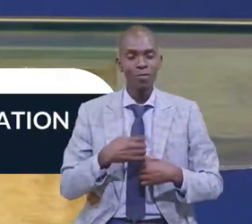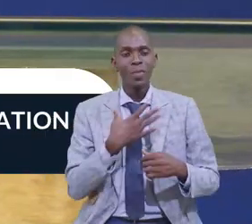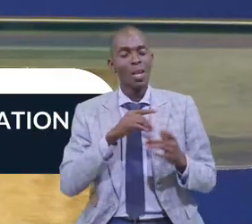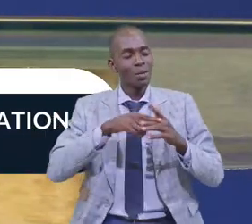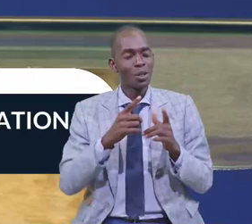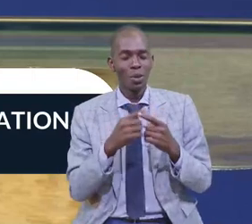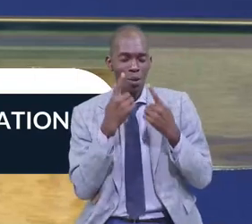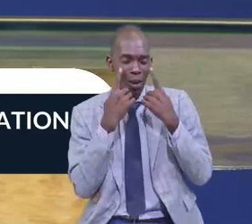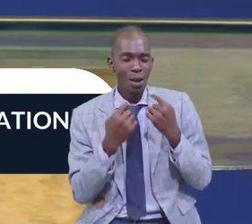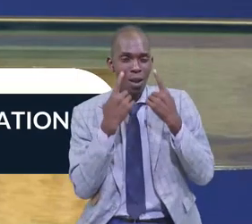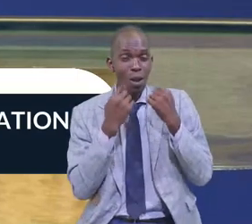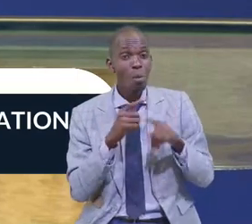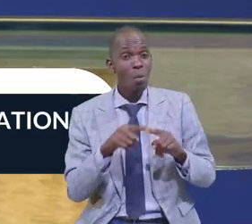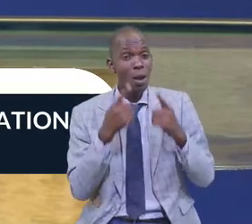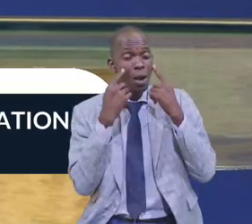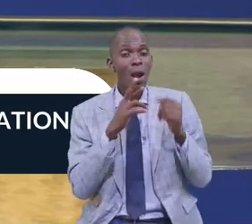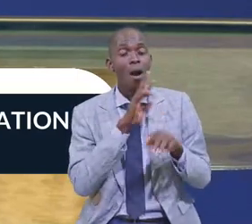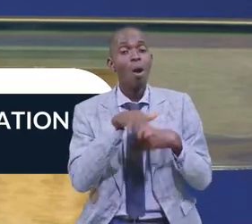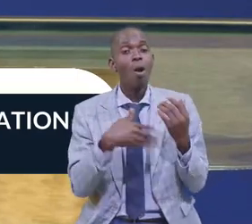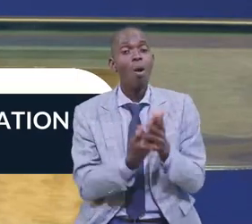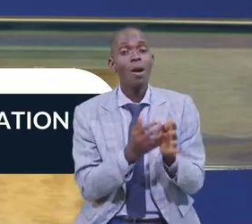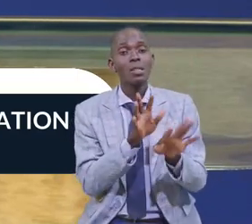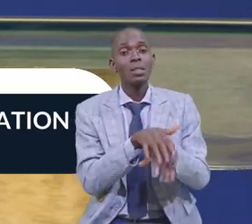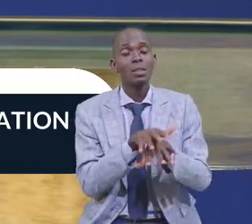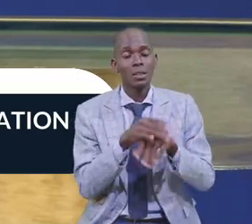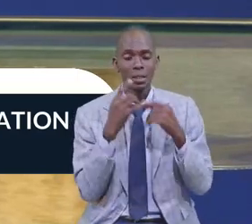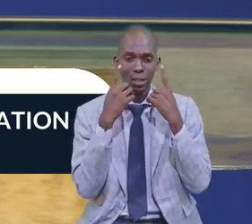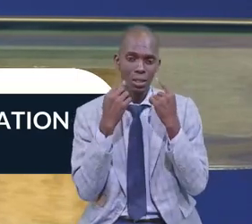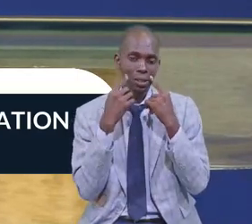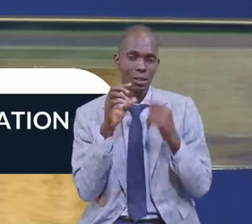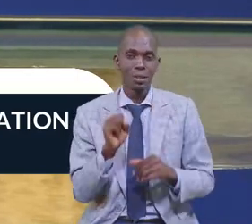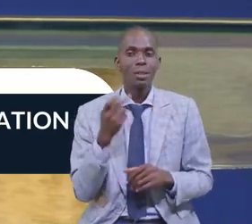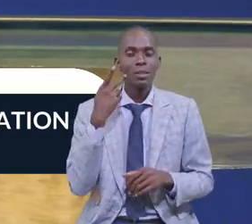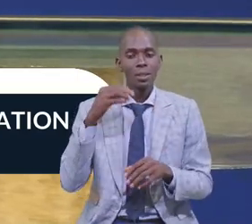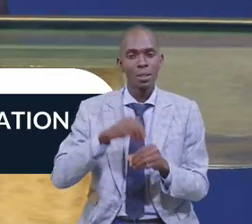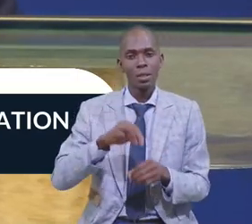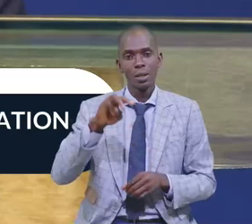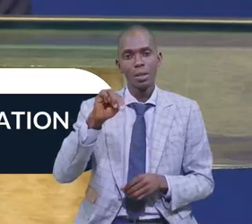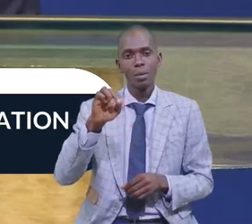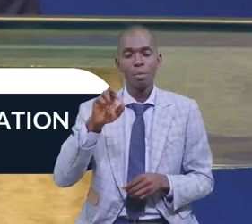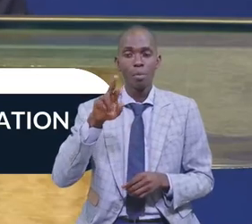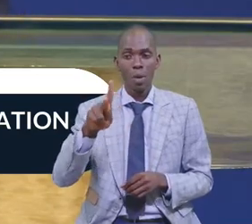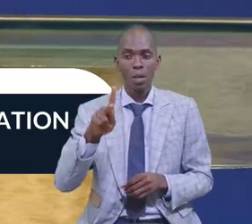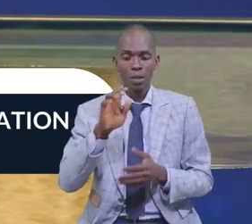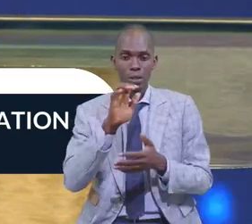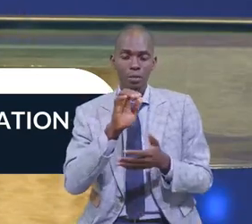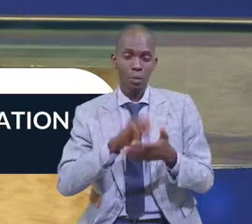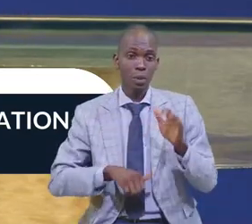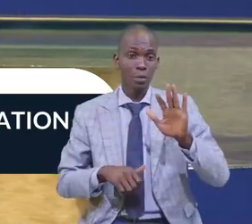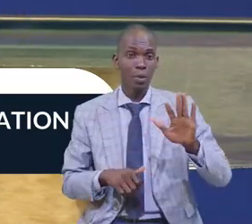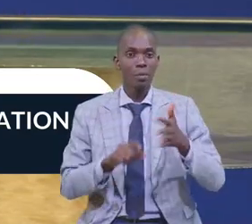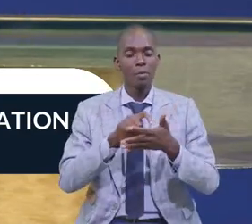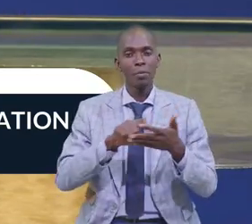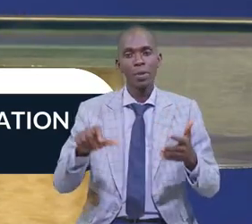de deuil, vont commencer à verser des larmes de crocodile. Marc 5, j'ai lu